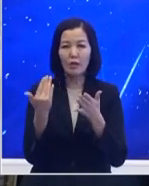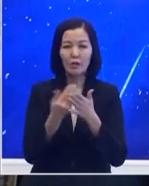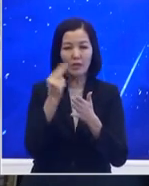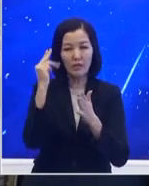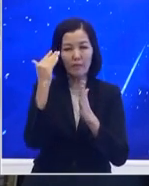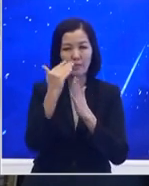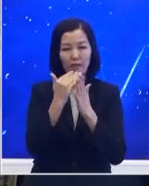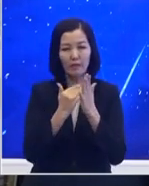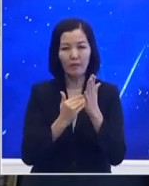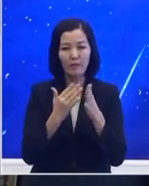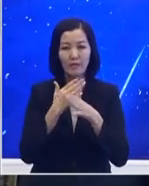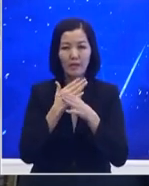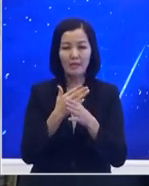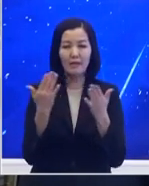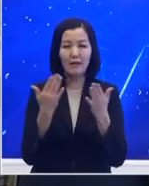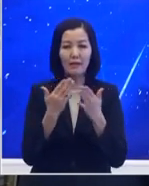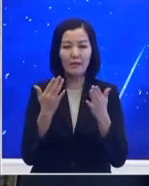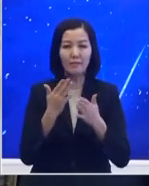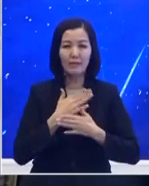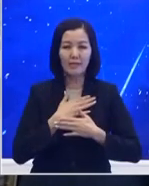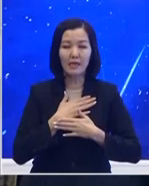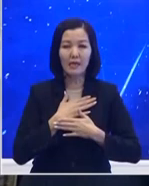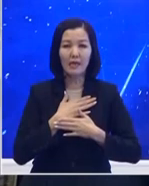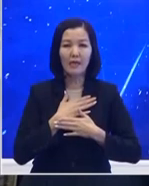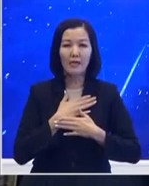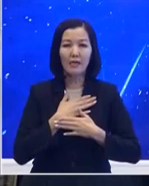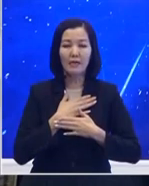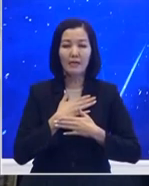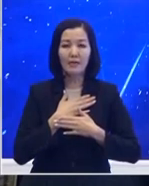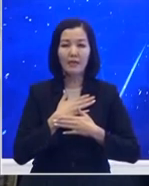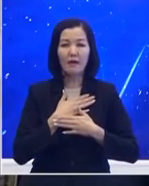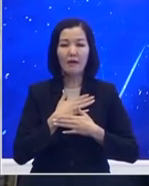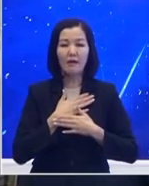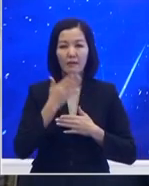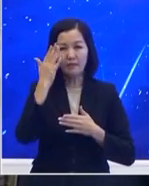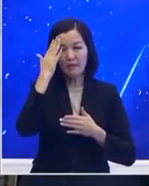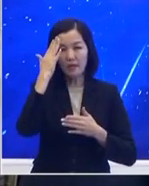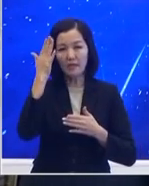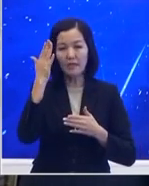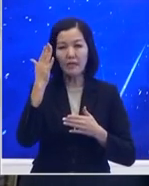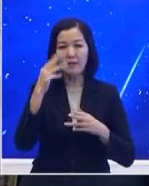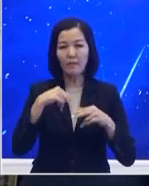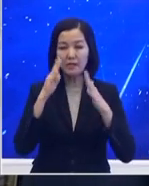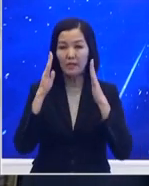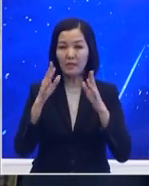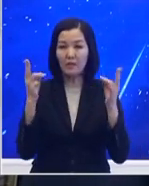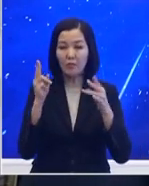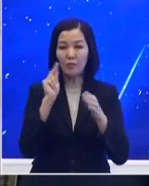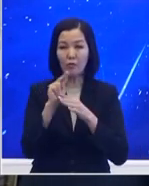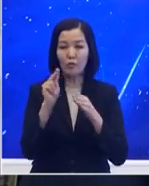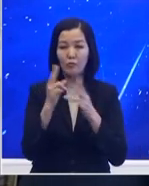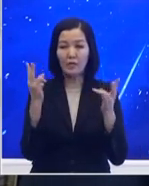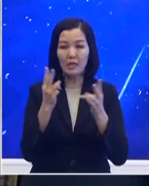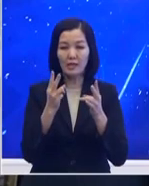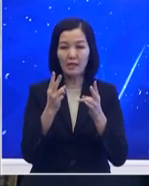беру бағдарламасы аясында қандай бізге компетенцияларды, қандай дағдыларды баса назар аударып үйретуіміз керек?